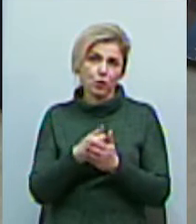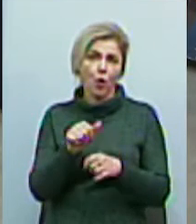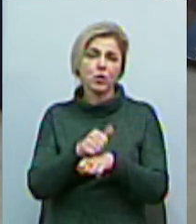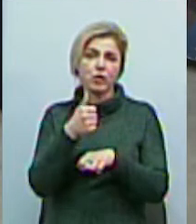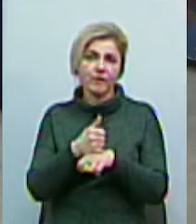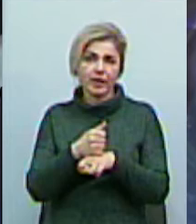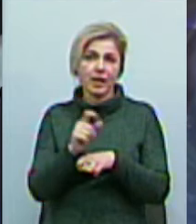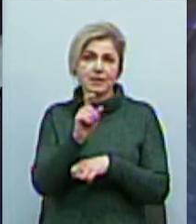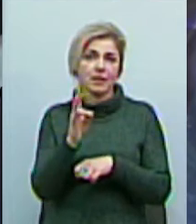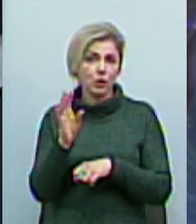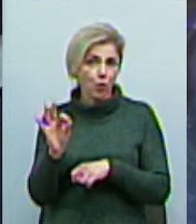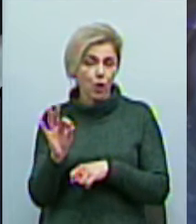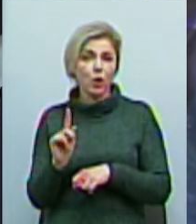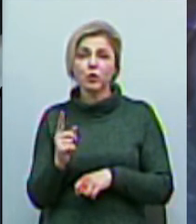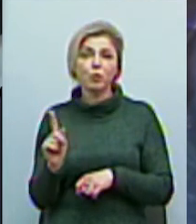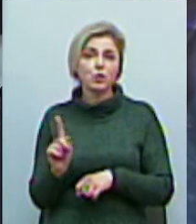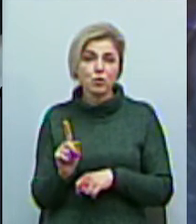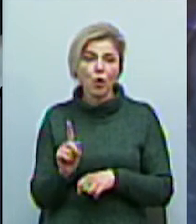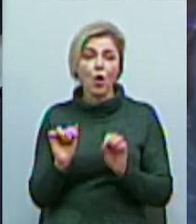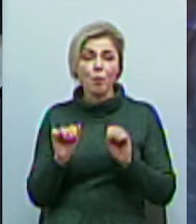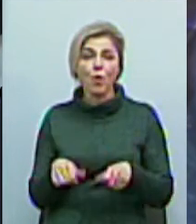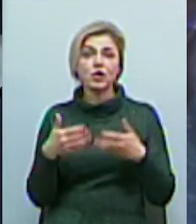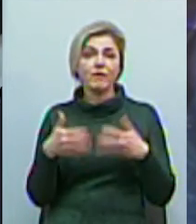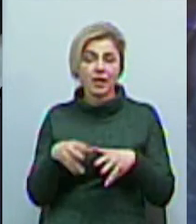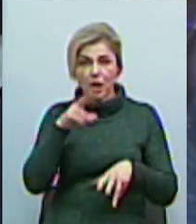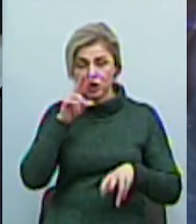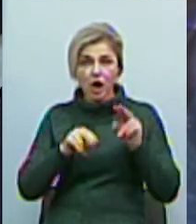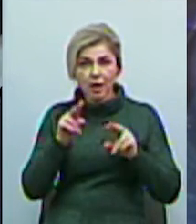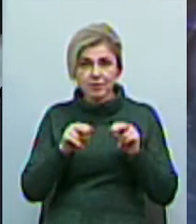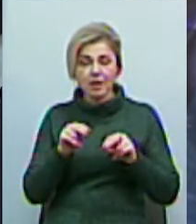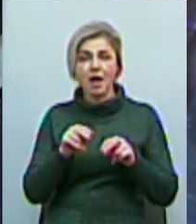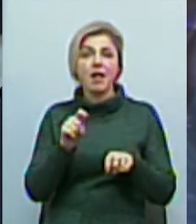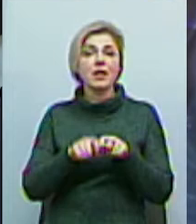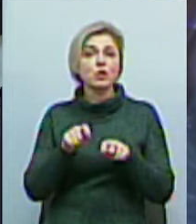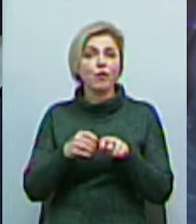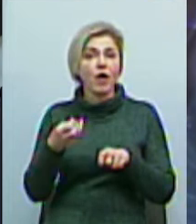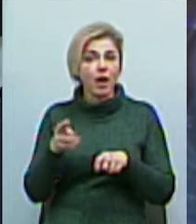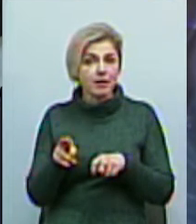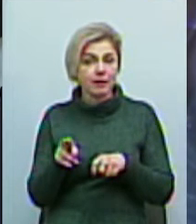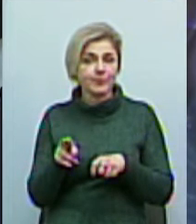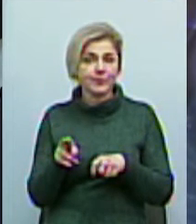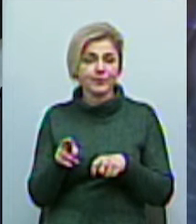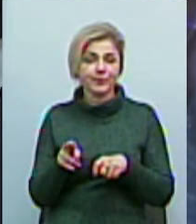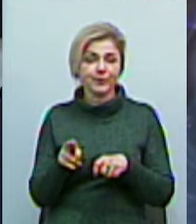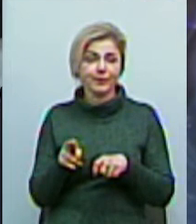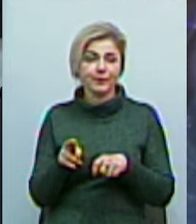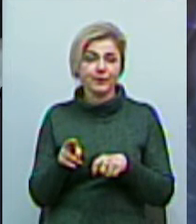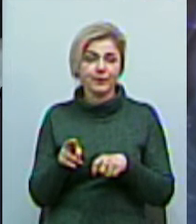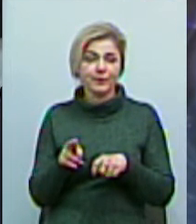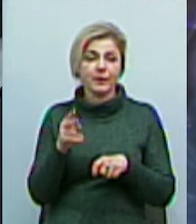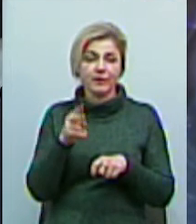основної сесії, тому що можна втратити шанс пройти тестування, пройти зовнішнє незалежне оцінювання